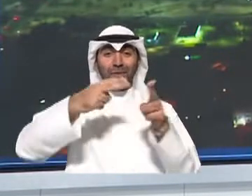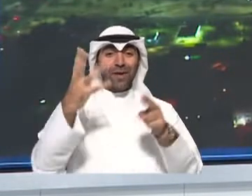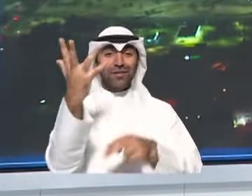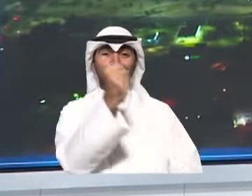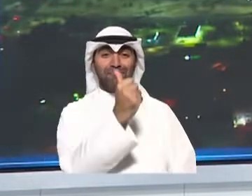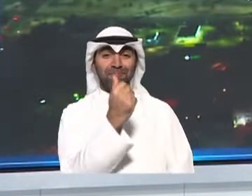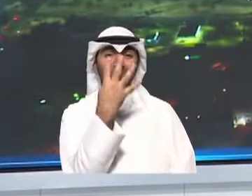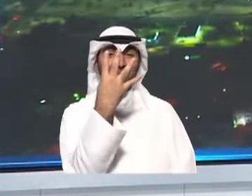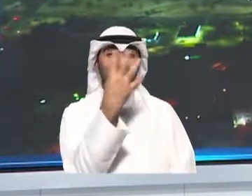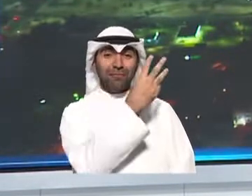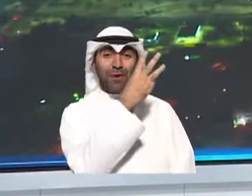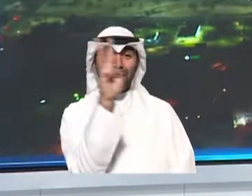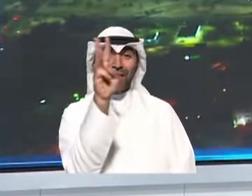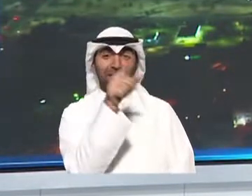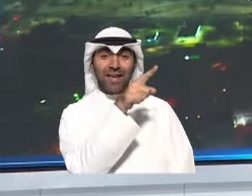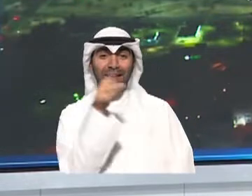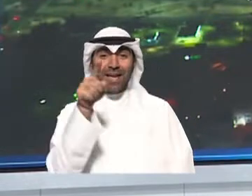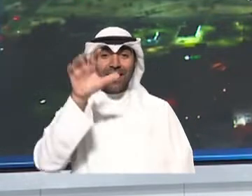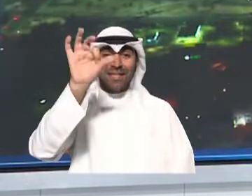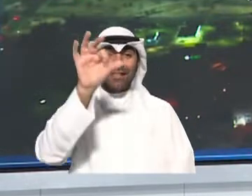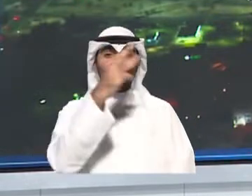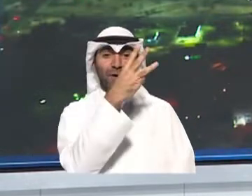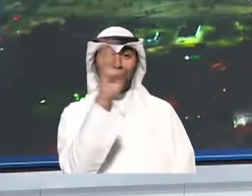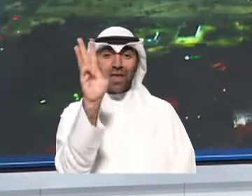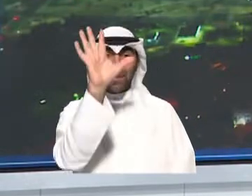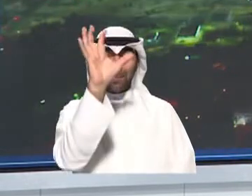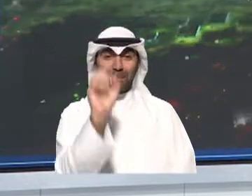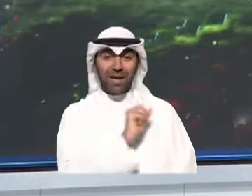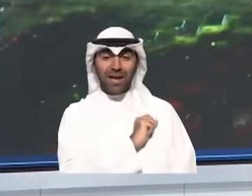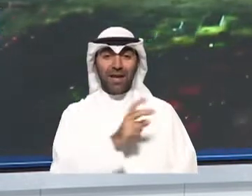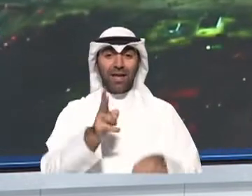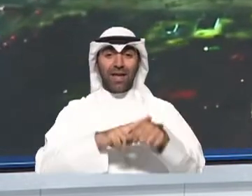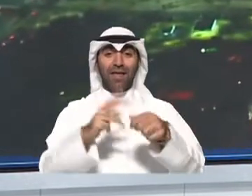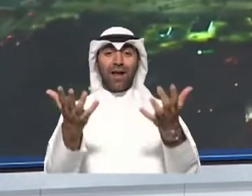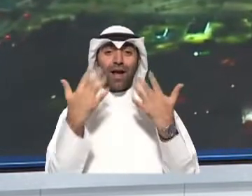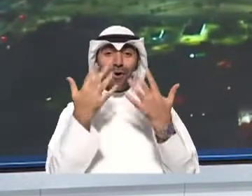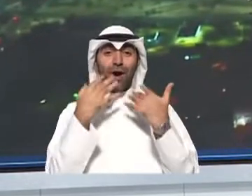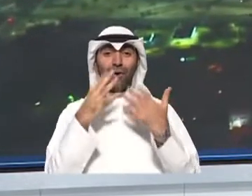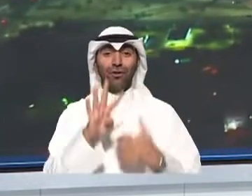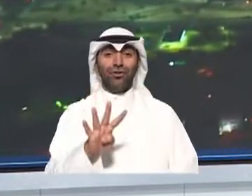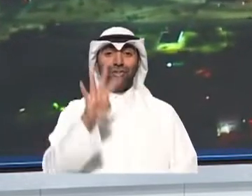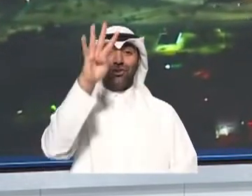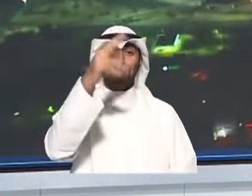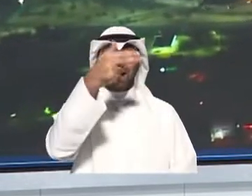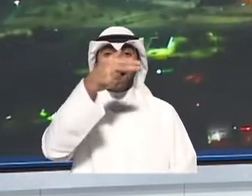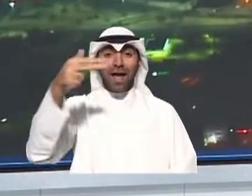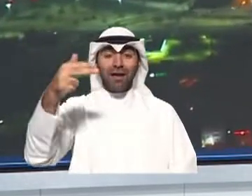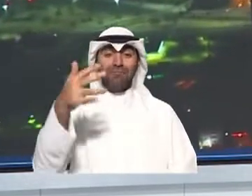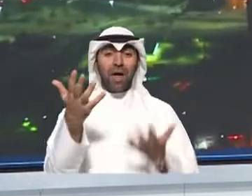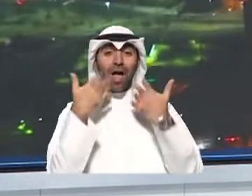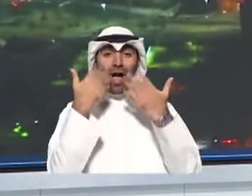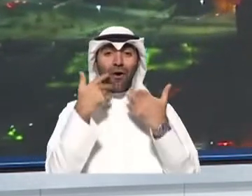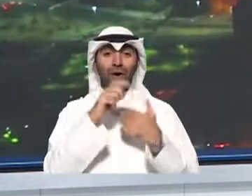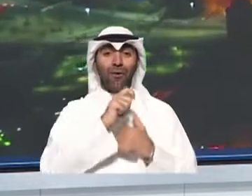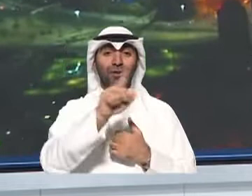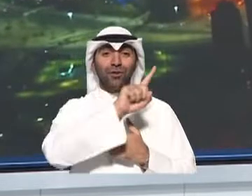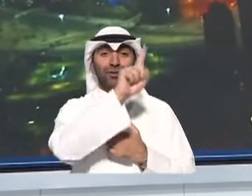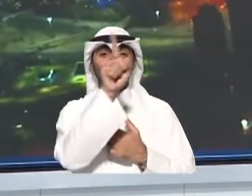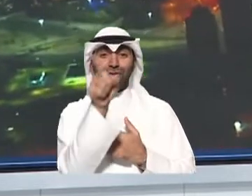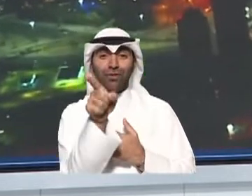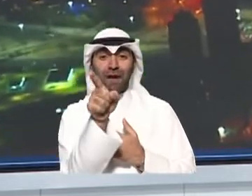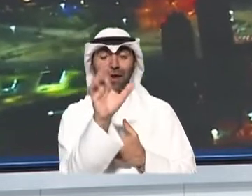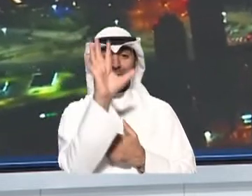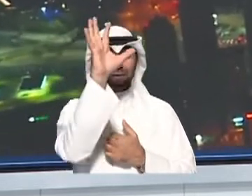34 إلى 39 درجة مئوية. رياح شمالية غربية خفيفة إلى معتدلة سرعة على معظم المناطق البرية، لكن